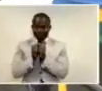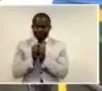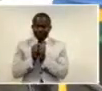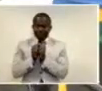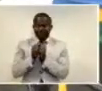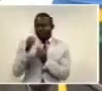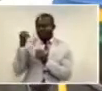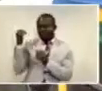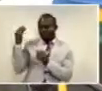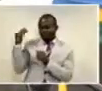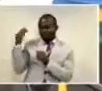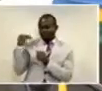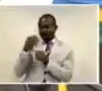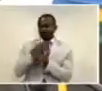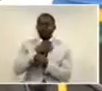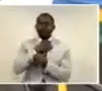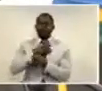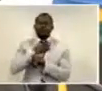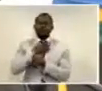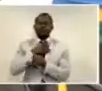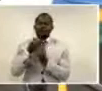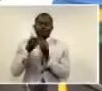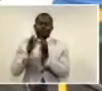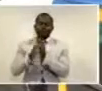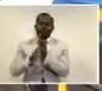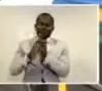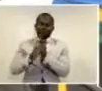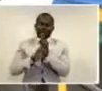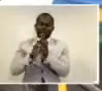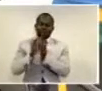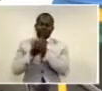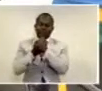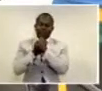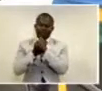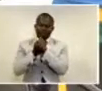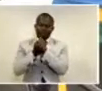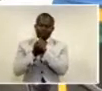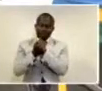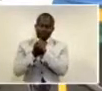muheruka gusura aka karere ka Rubavu